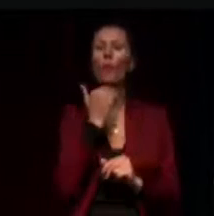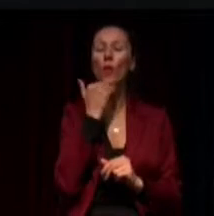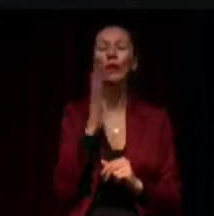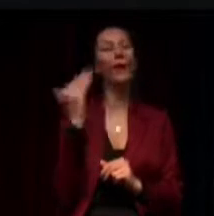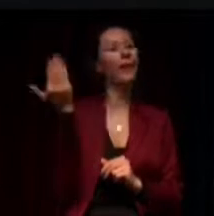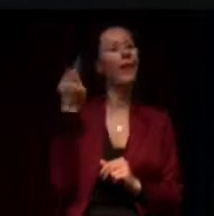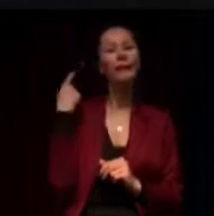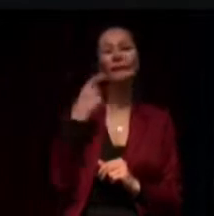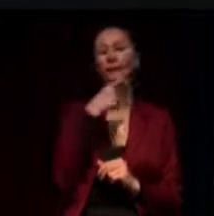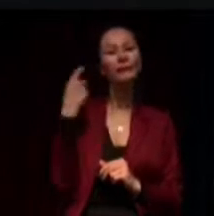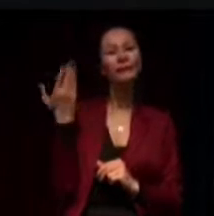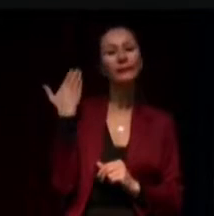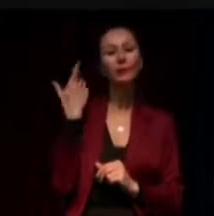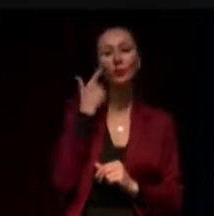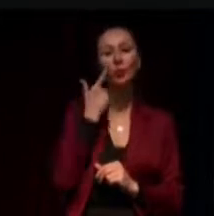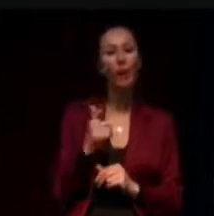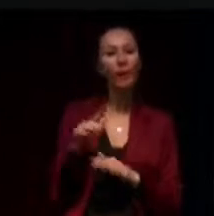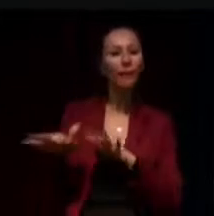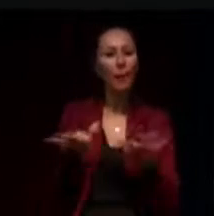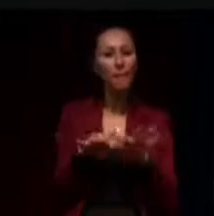göre depreme